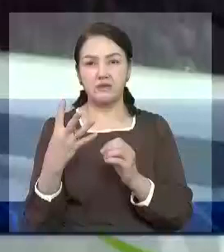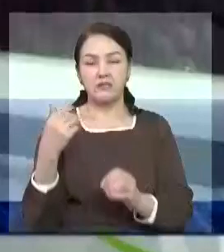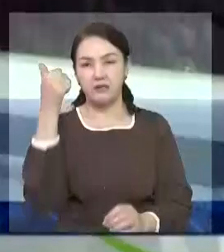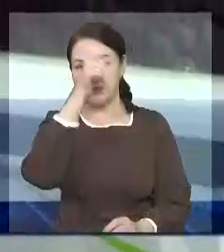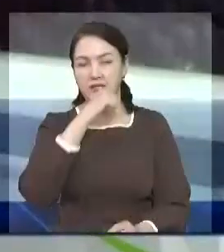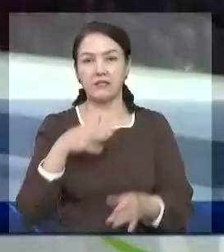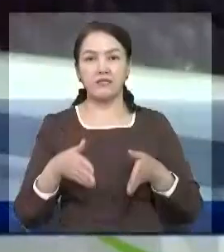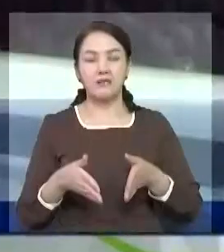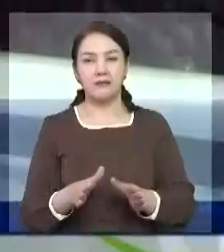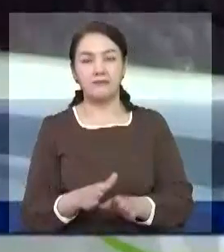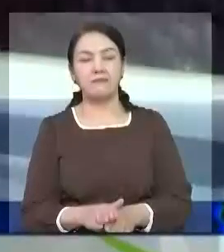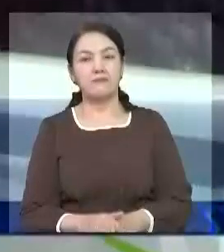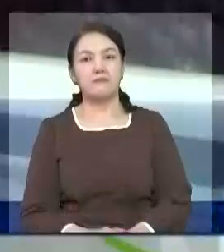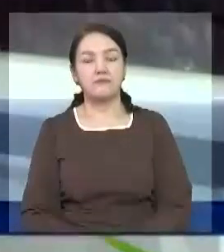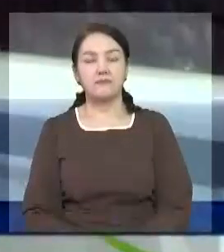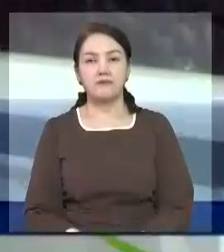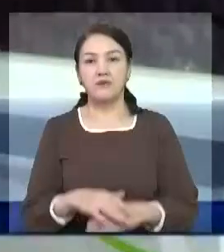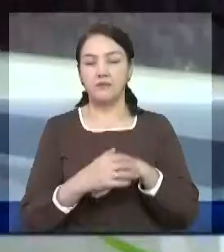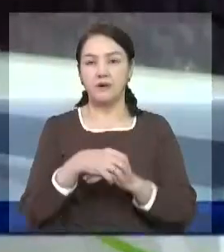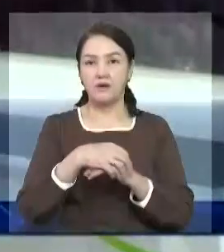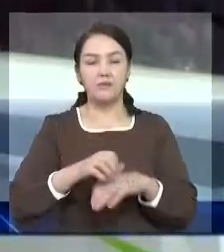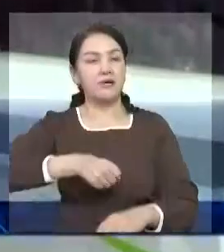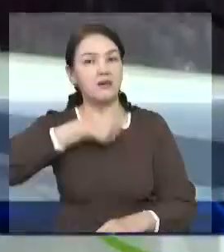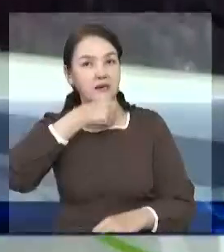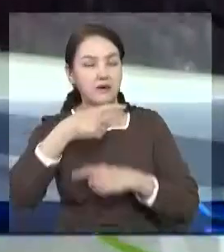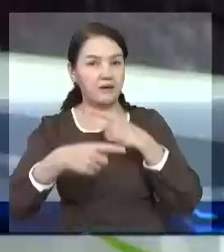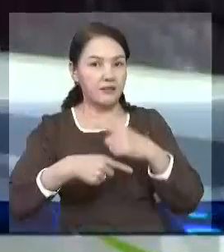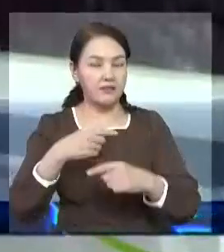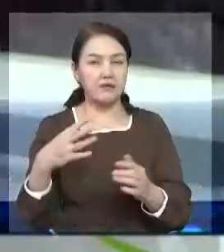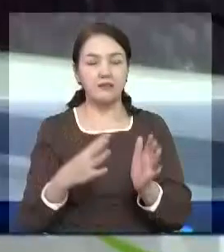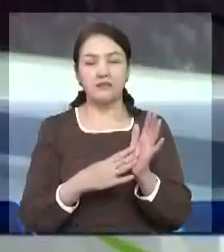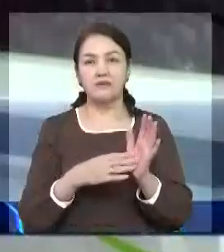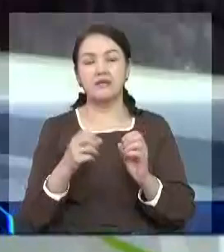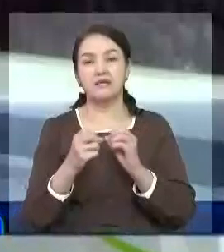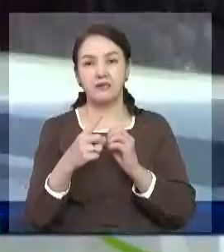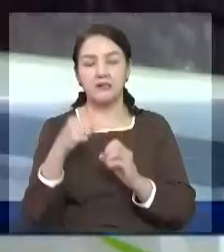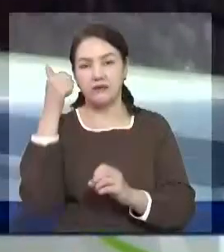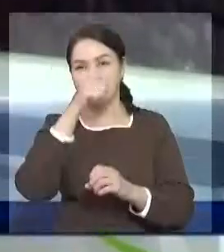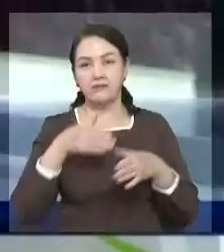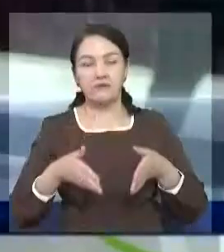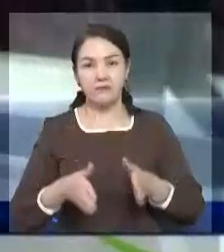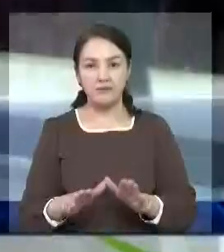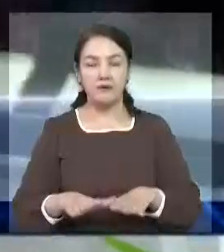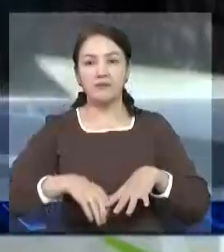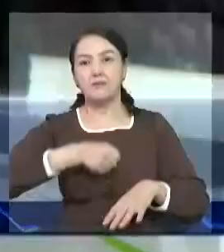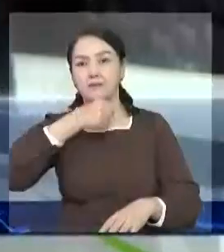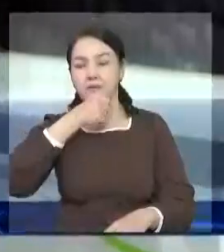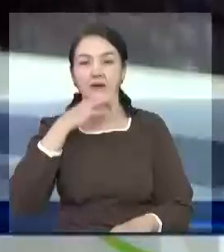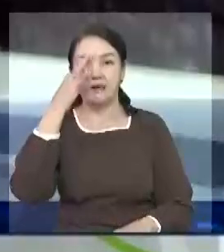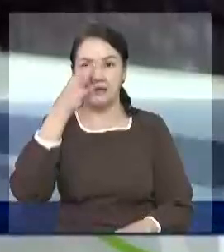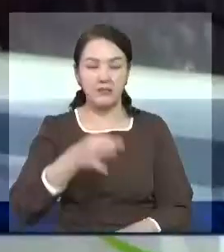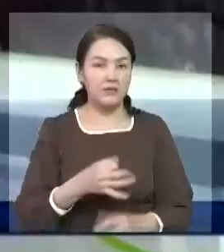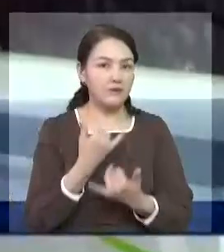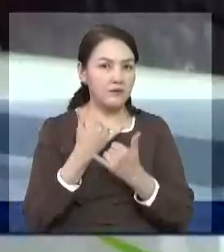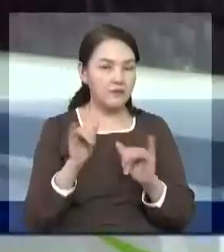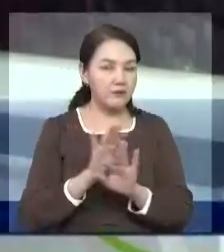2012-2014 годов рождения. Во второй день боролись участники постарше 2009-2011 годов рождения. Более старший возраст, более опытен, что